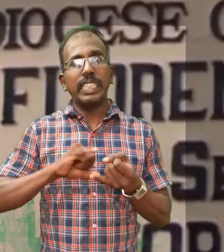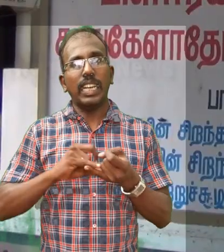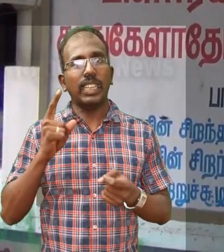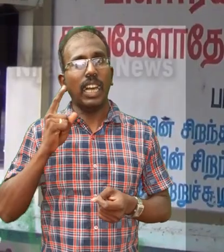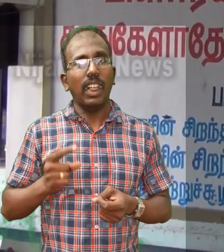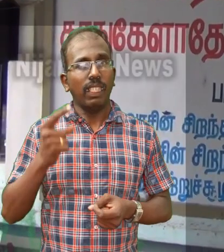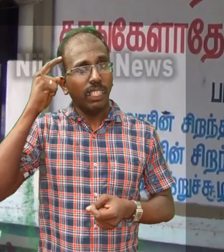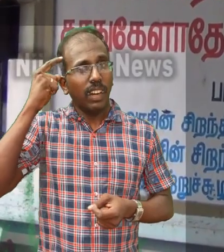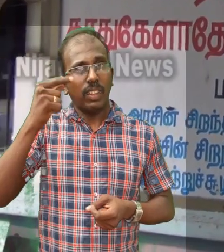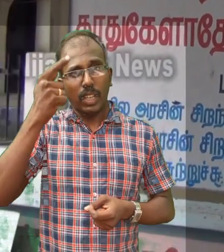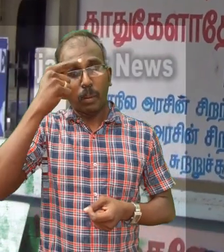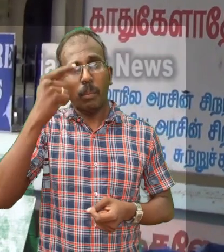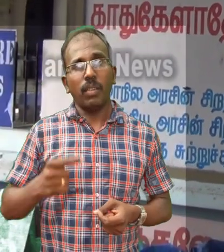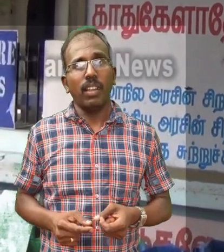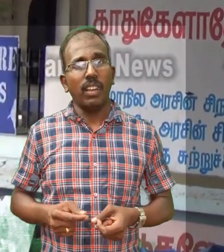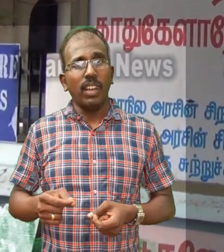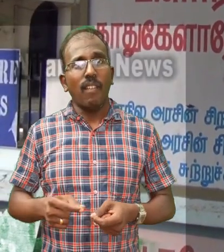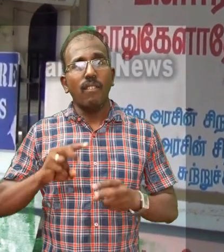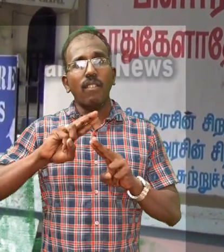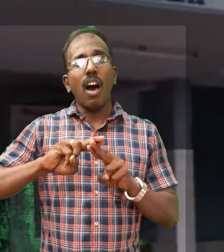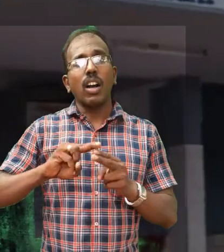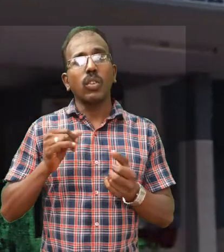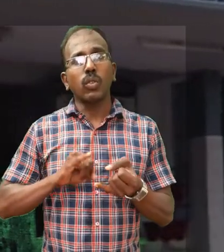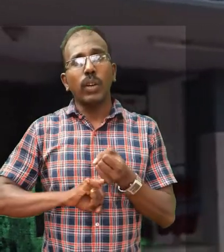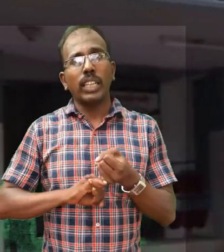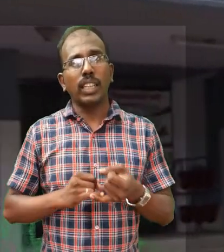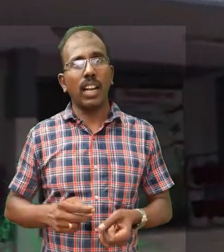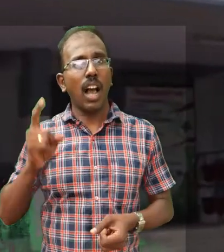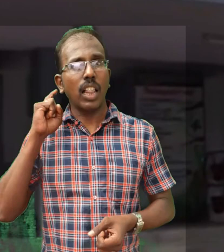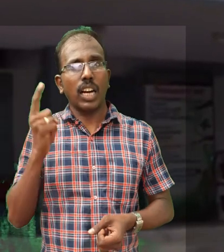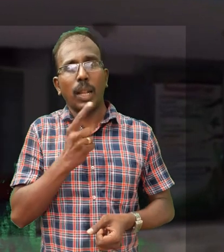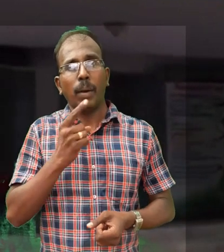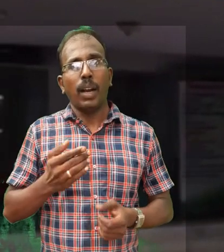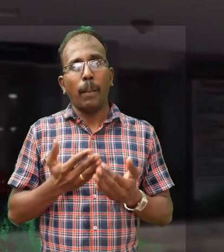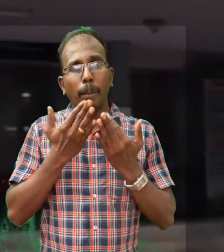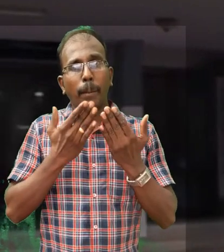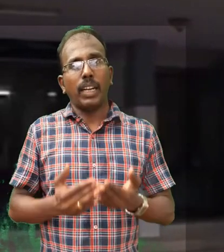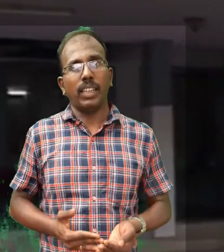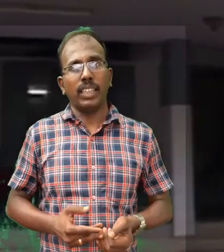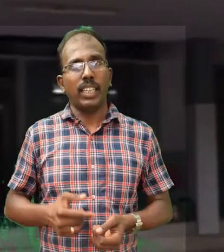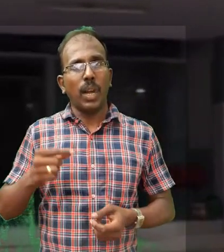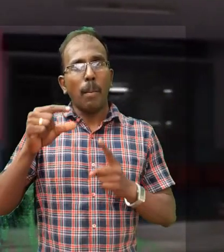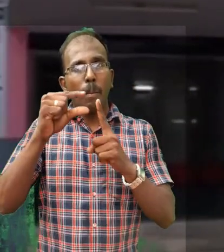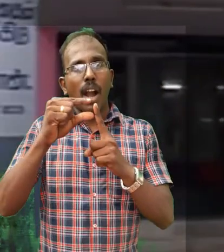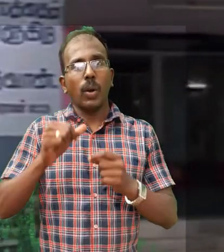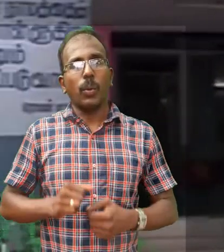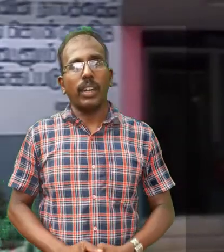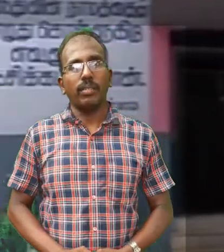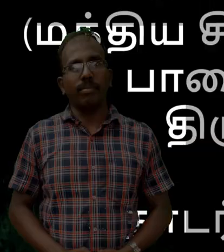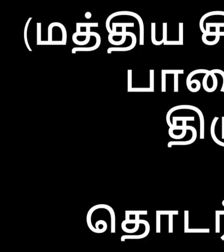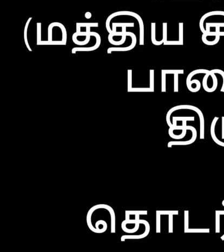திருநெல்வேலி திருமண்டலம், பிளாரன்ஸ் வெயிட்ஸில் காது கேளாதோர் மேல்நிலை பள்ளி, பாளையங்கோட்டை, மத்திய சிறைச்சாலை, கிளவனிக்கபுரம், திருநெல்வேலி